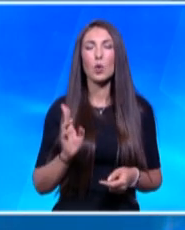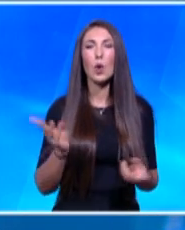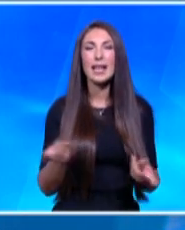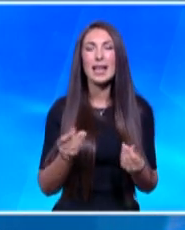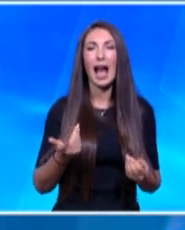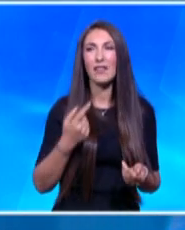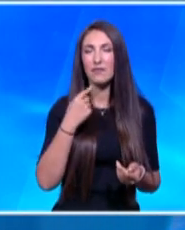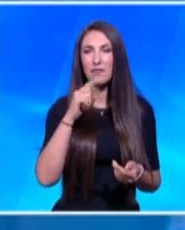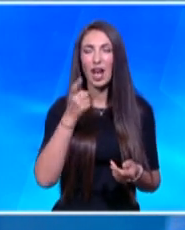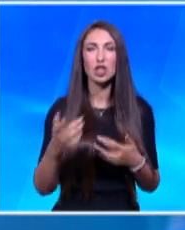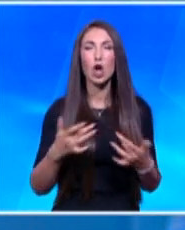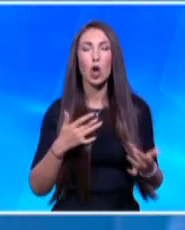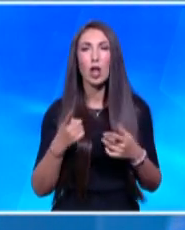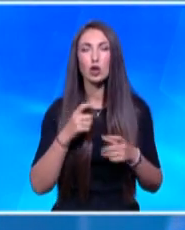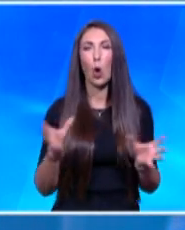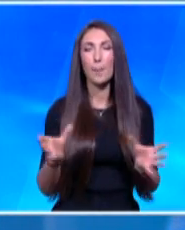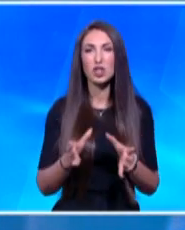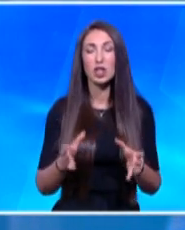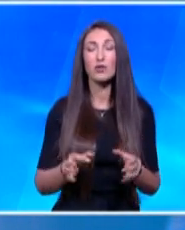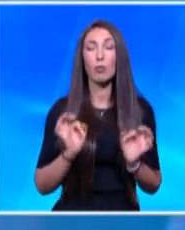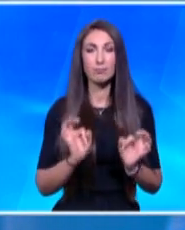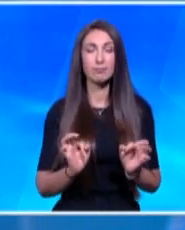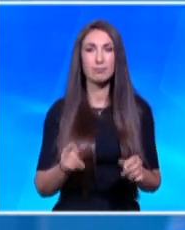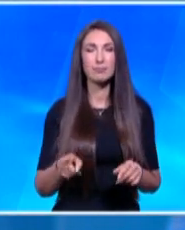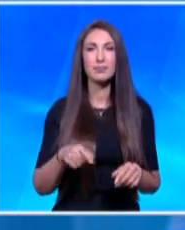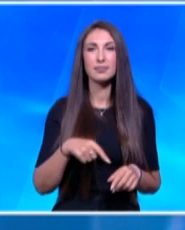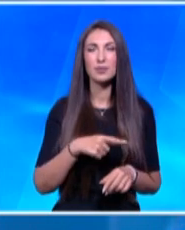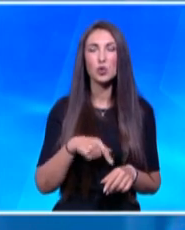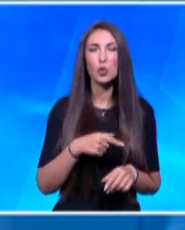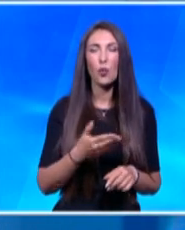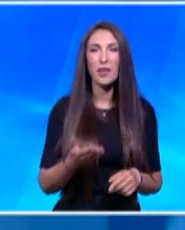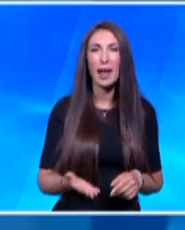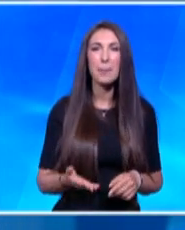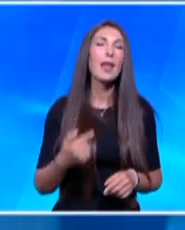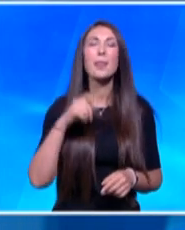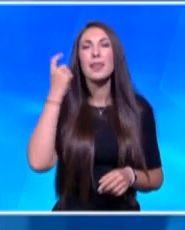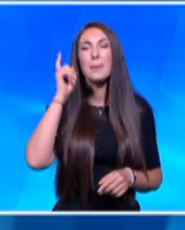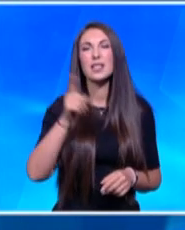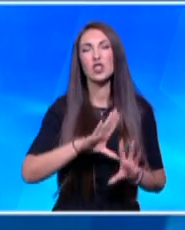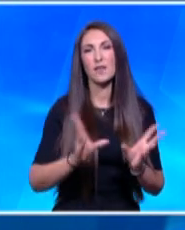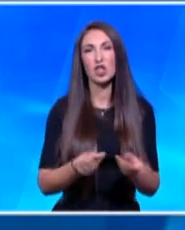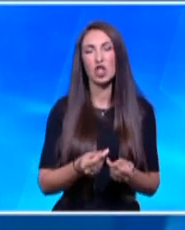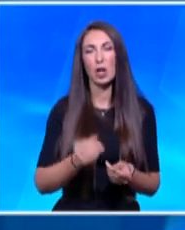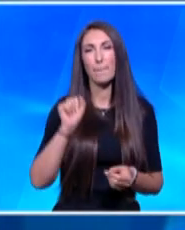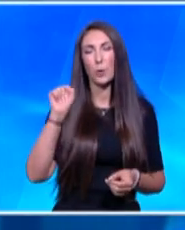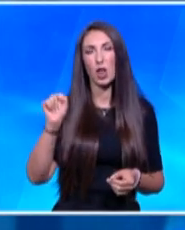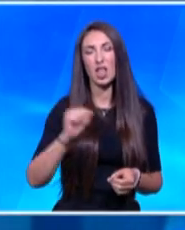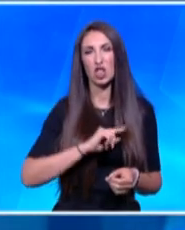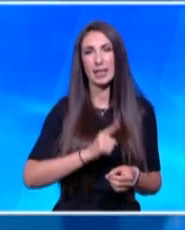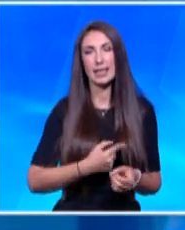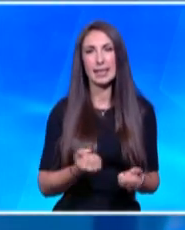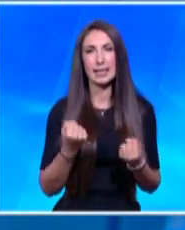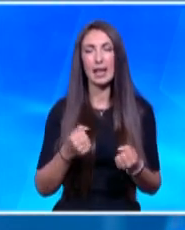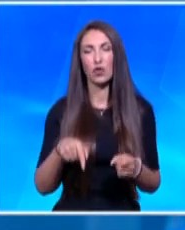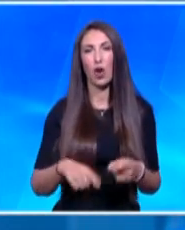играе роля в момента в обществото, в същото време аз не мисля, че всички политически сили в